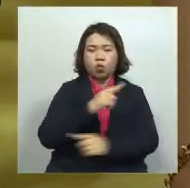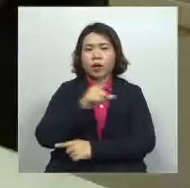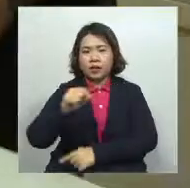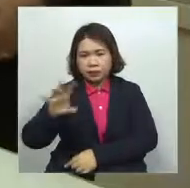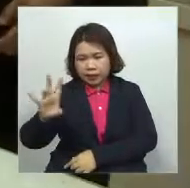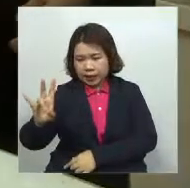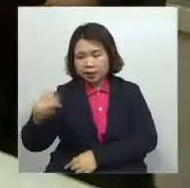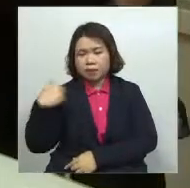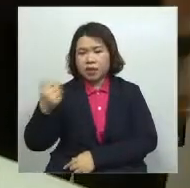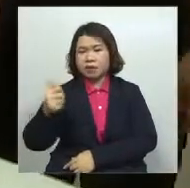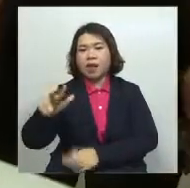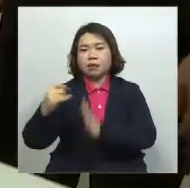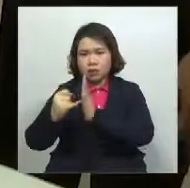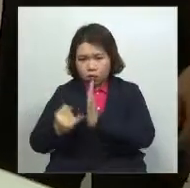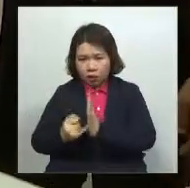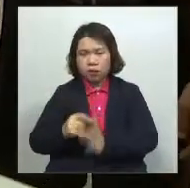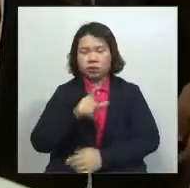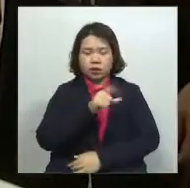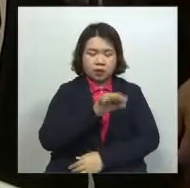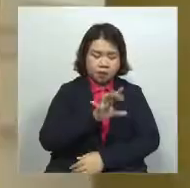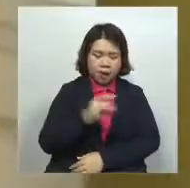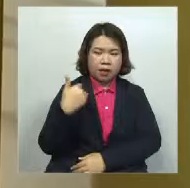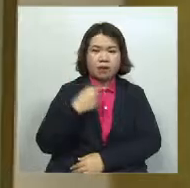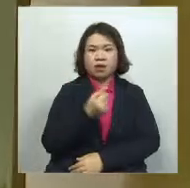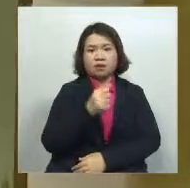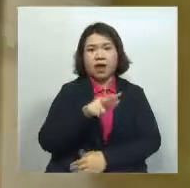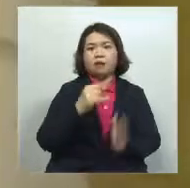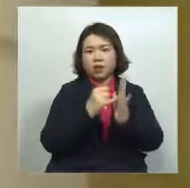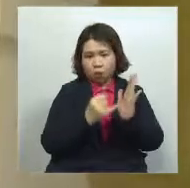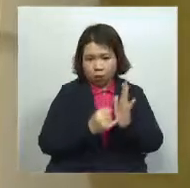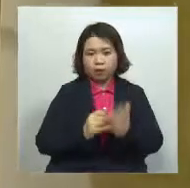าคม13จังหวัด28มีนาคม13จังหวั